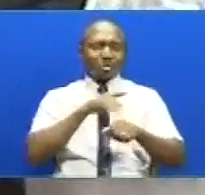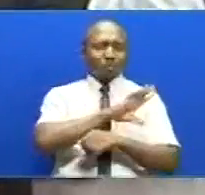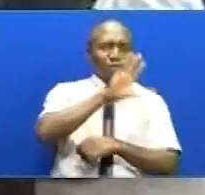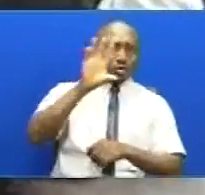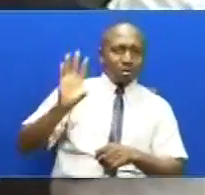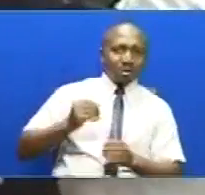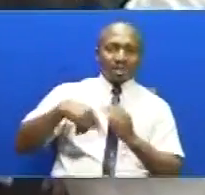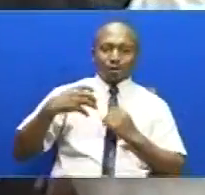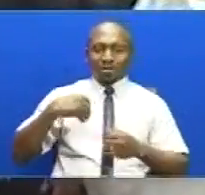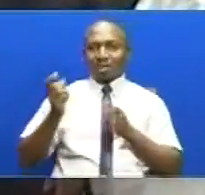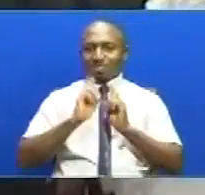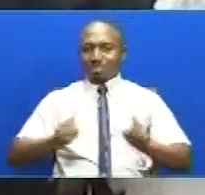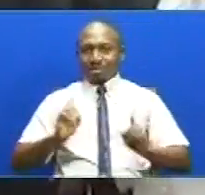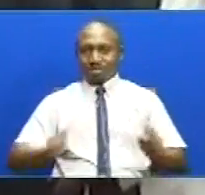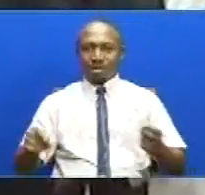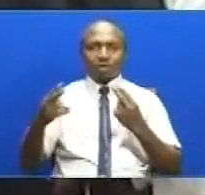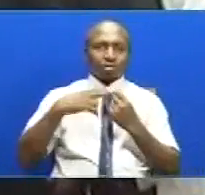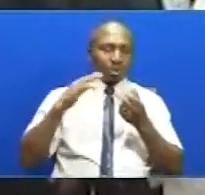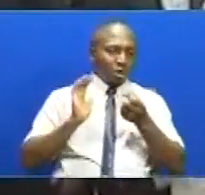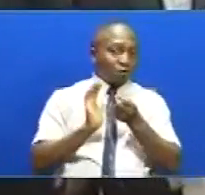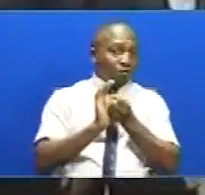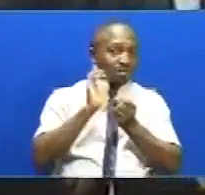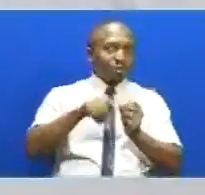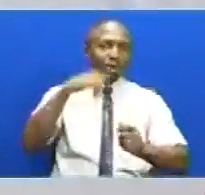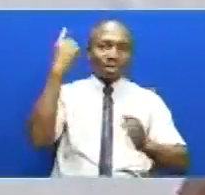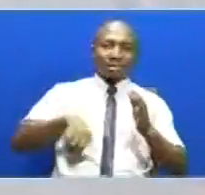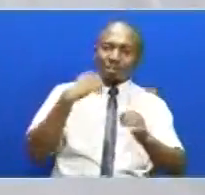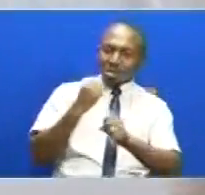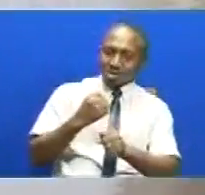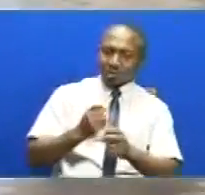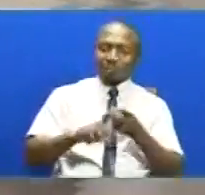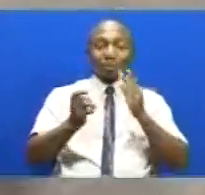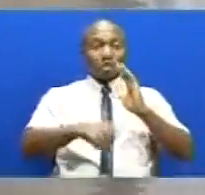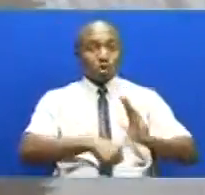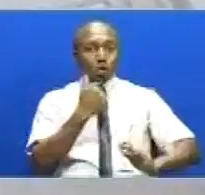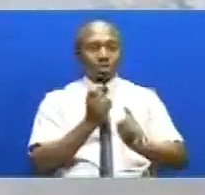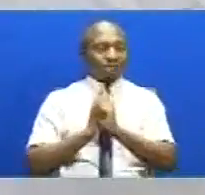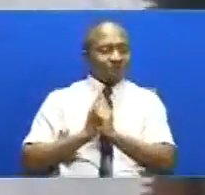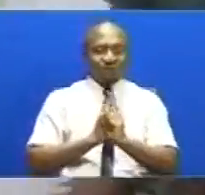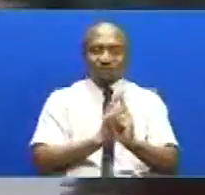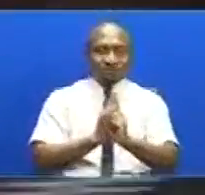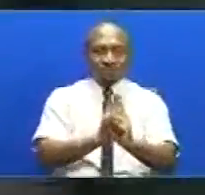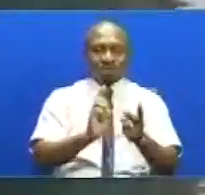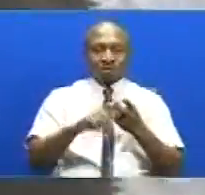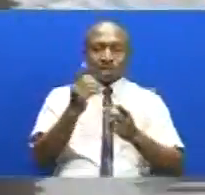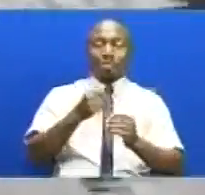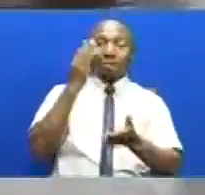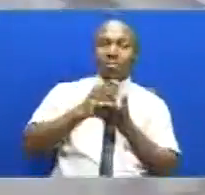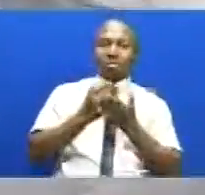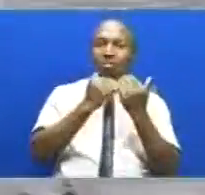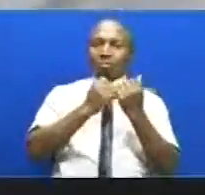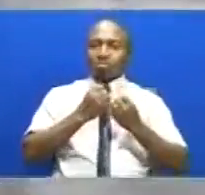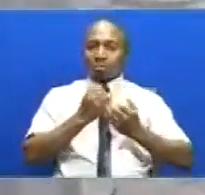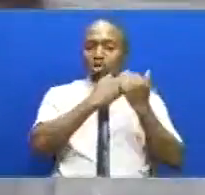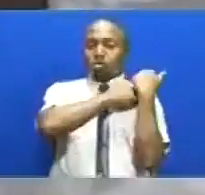katika wizara mbalimbali, Dr. Magufuli amekuwa mchapakazi, kiongozi mfuatiliaji na aliyetimiza majukumu